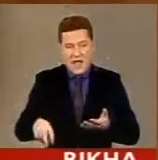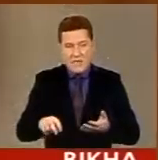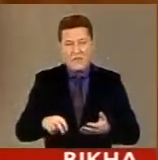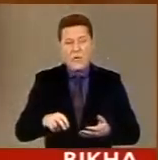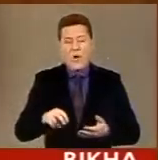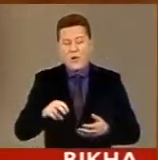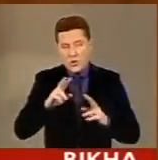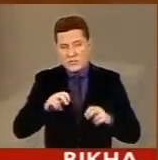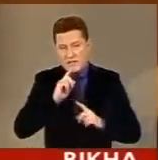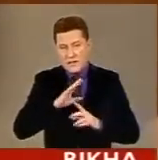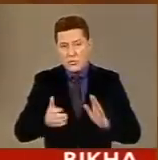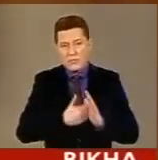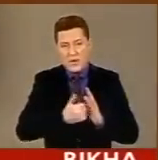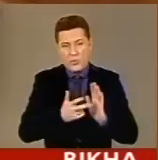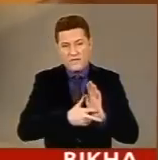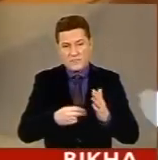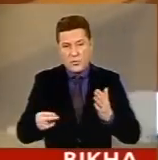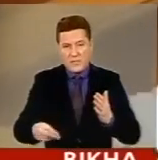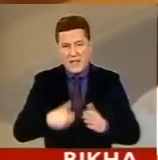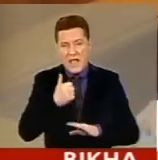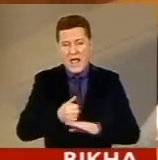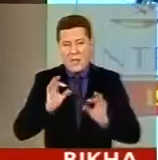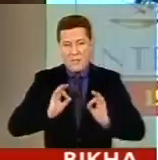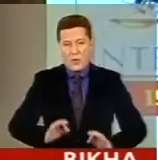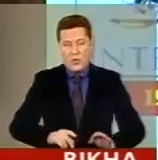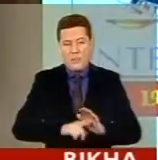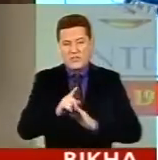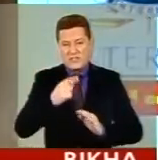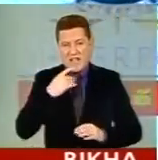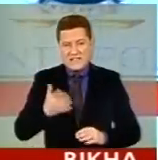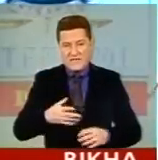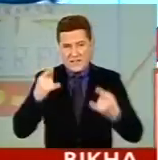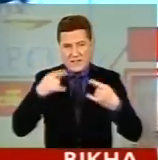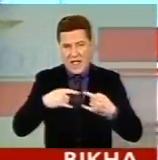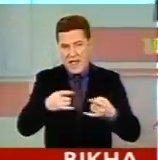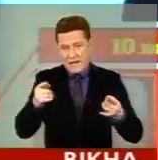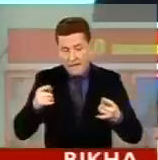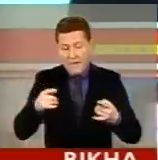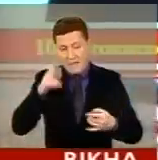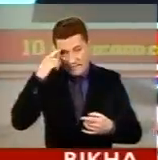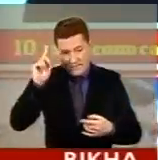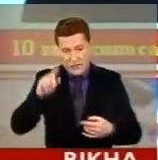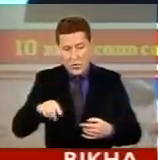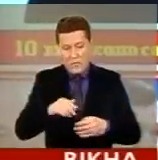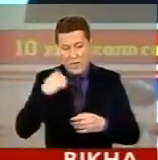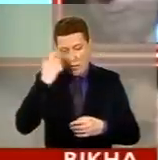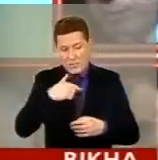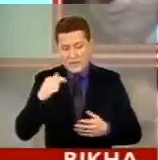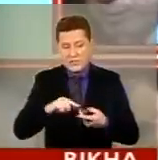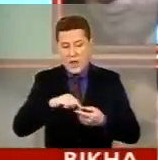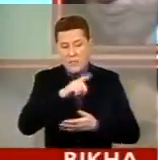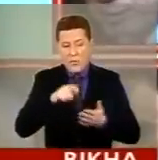бо бракує 8 підписів. Тому генпрокурор починає звіт. На екрані всім відомі обличчя. Проблема, каже Єрема, в тому, що